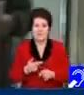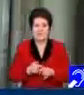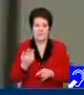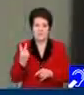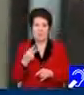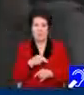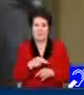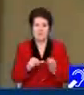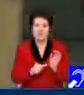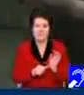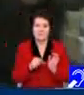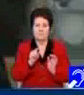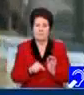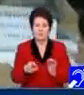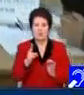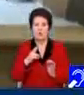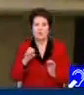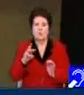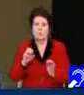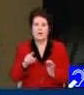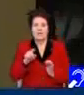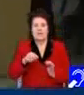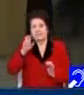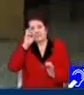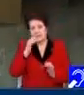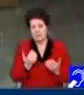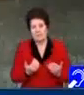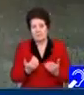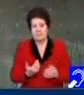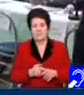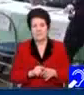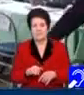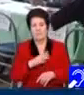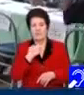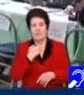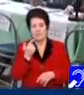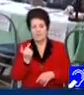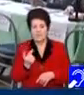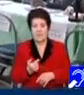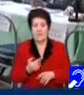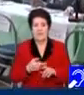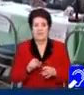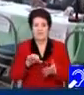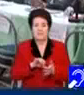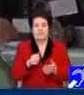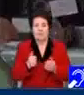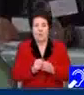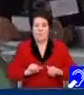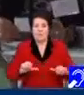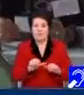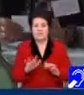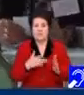din 2016 pentru Duma de Stat, când s-a înregistrat o prezență considerabilă la vot. Șefa așa zisei Comisii